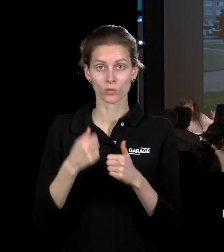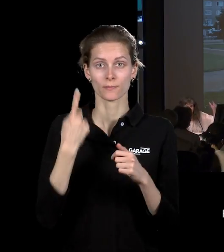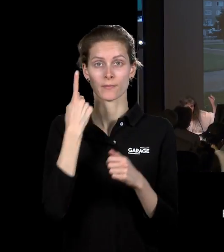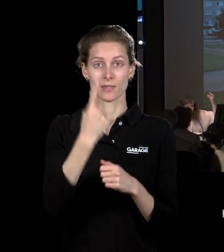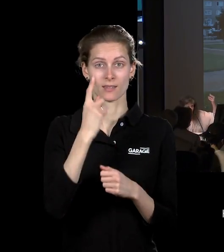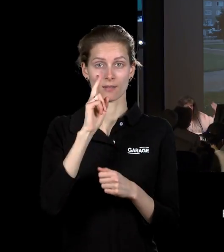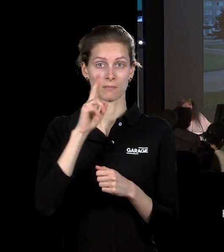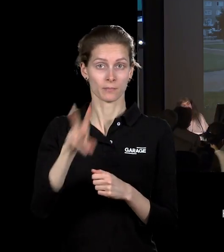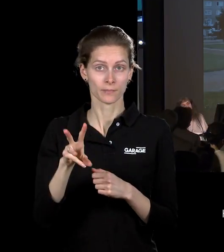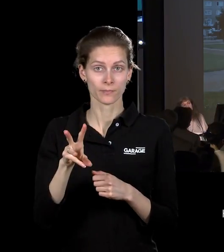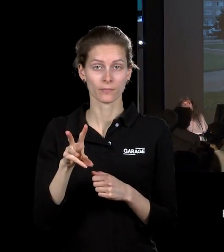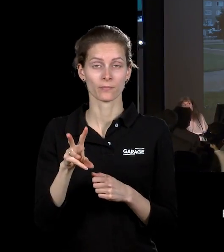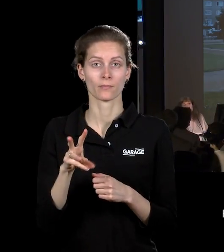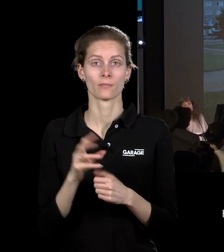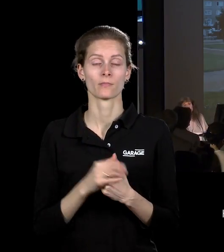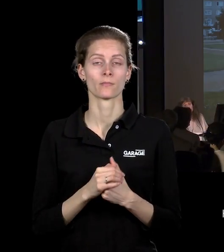километровый